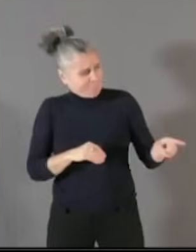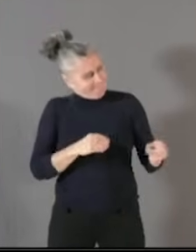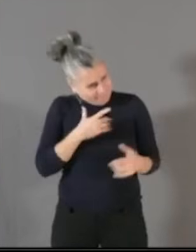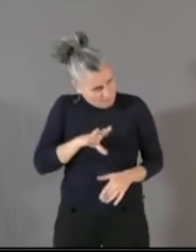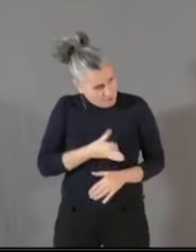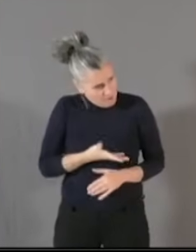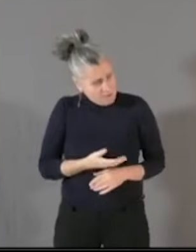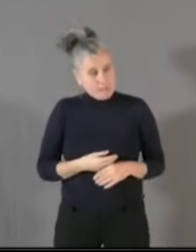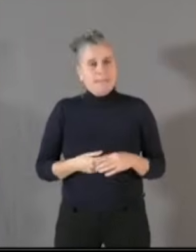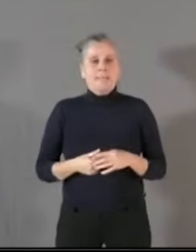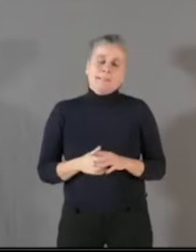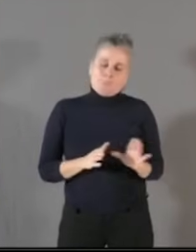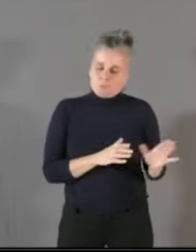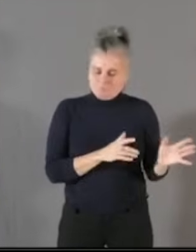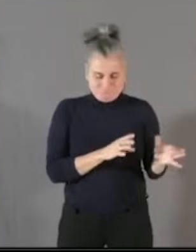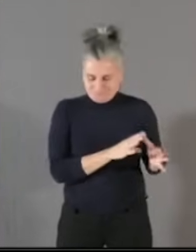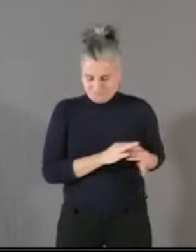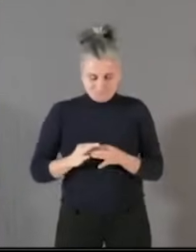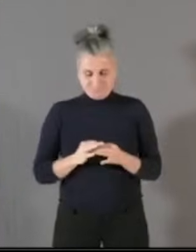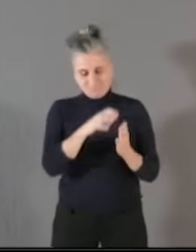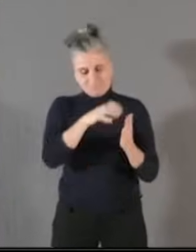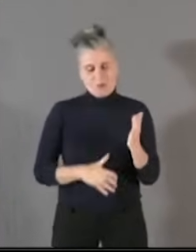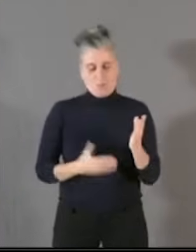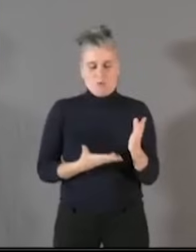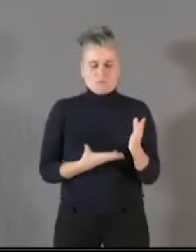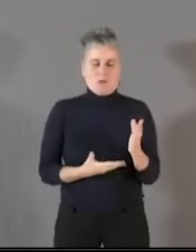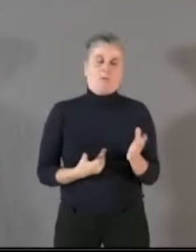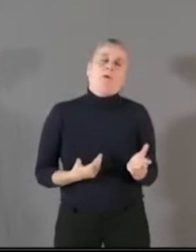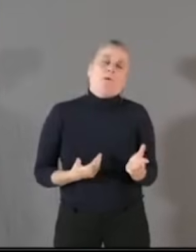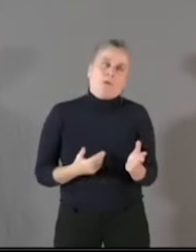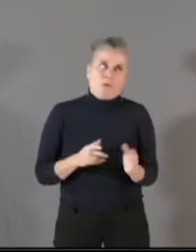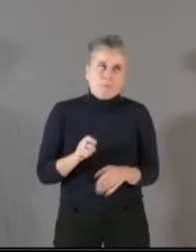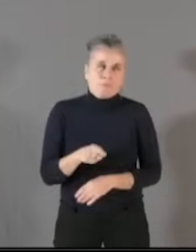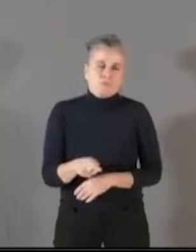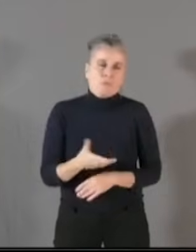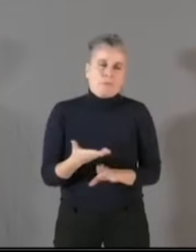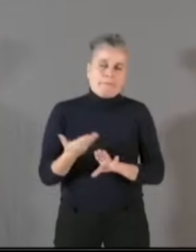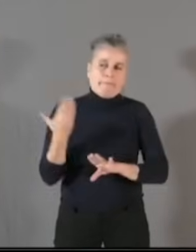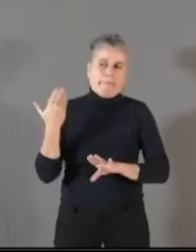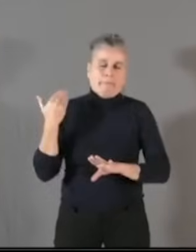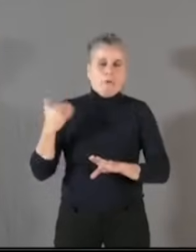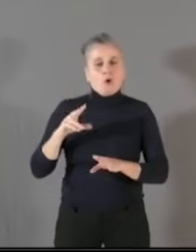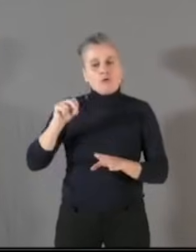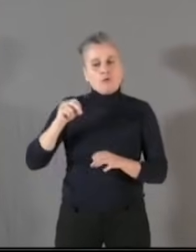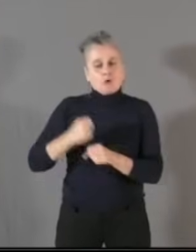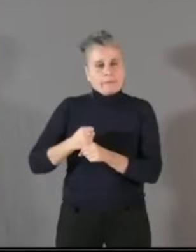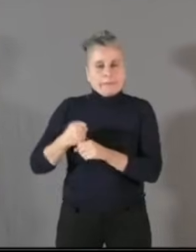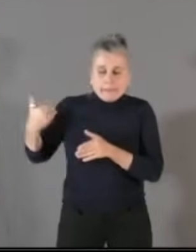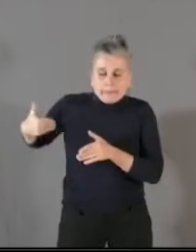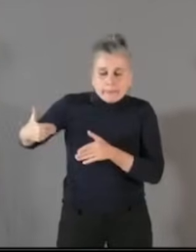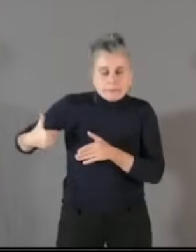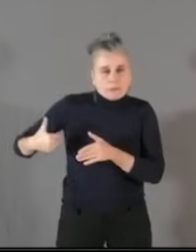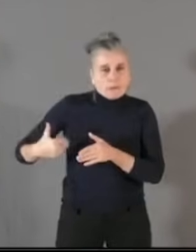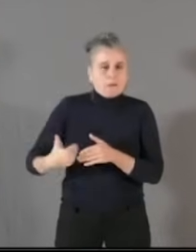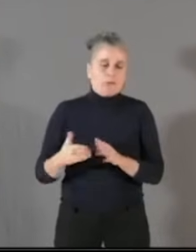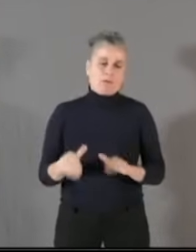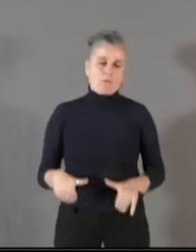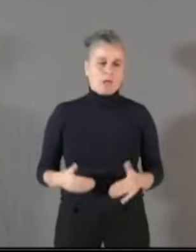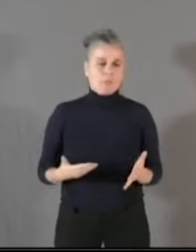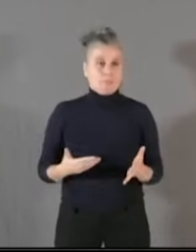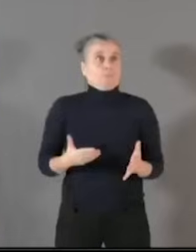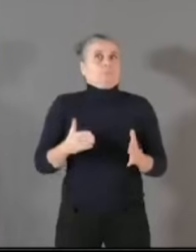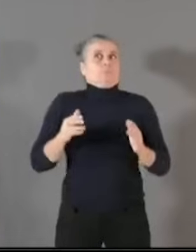revenons au rapport. Écoutez, quand même, depuis les 30 dernières années, ou au cours de ces 30 dernières années, et c'est